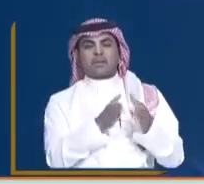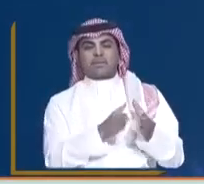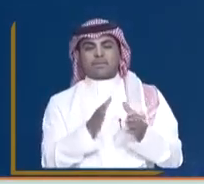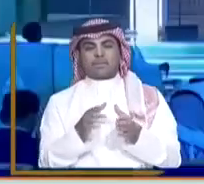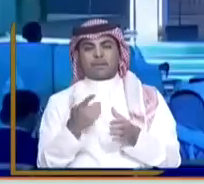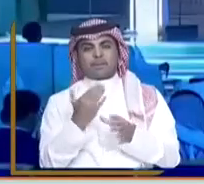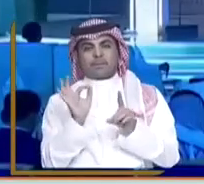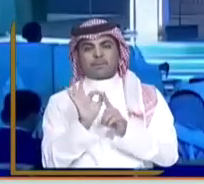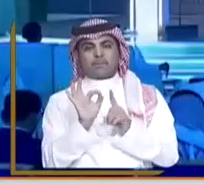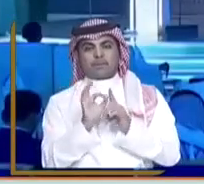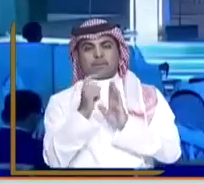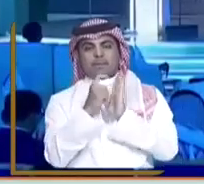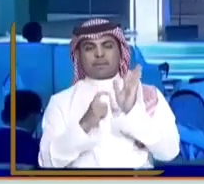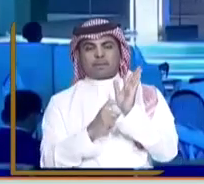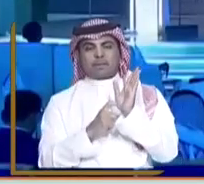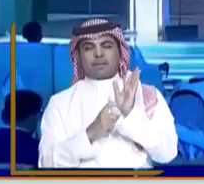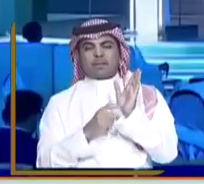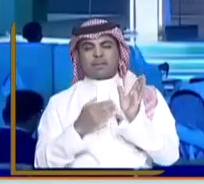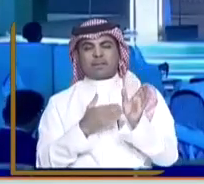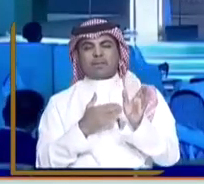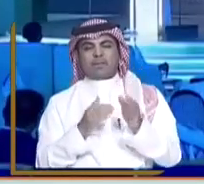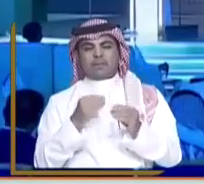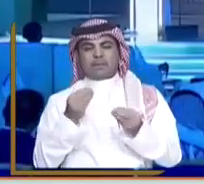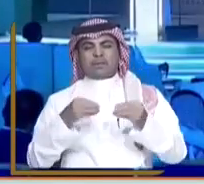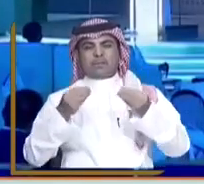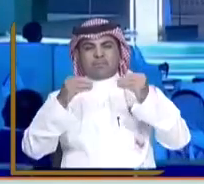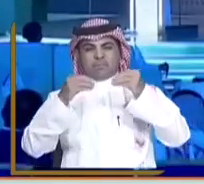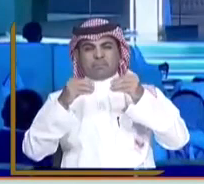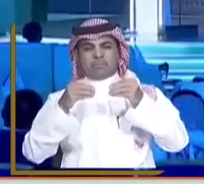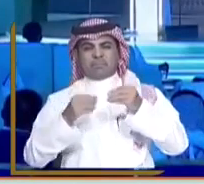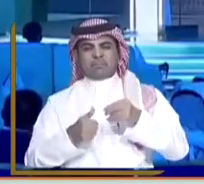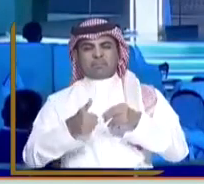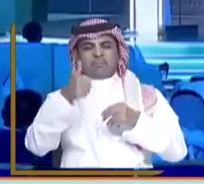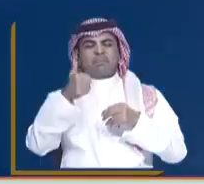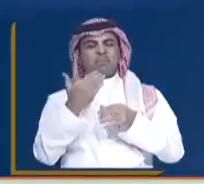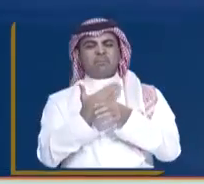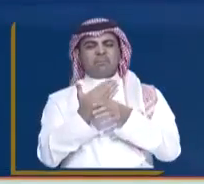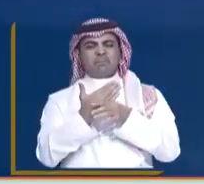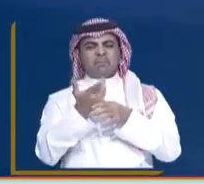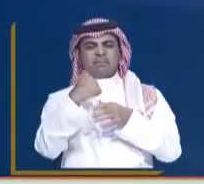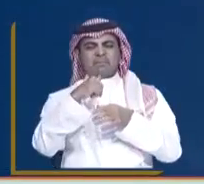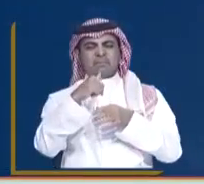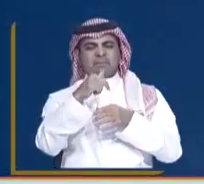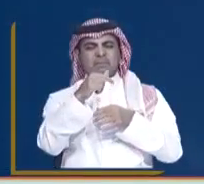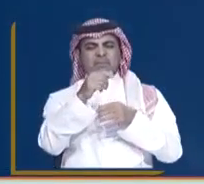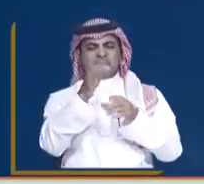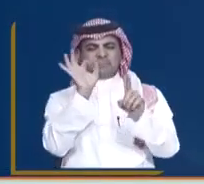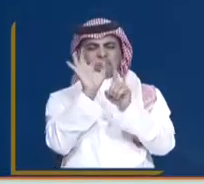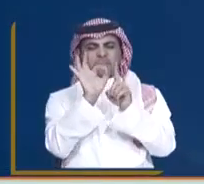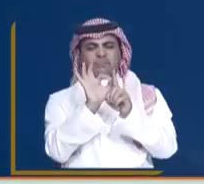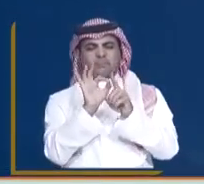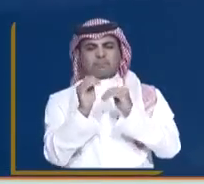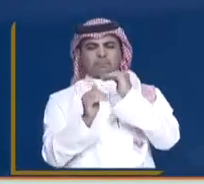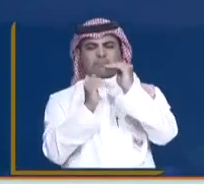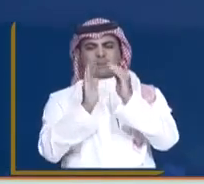للمعايير الدوليه للعمل في الموالي مزيدا من ذلك ايضا حققنا